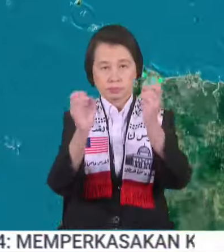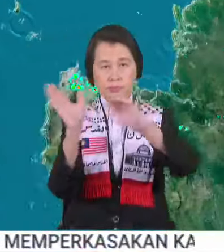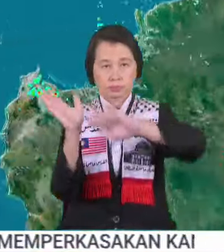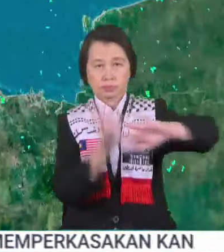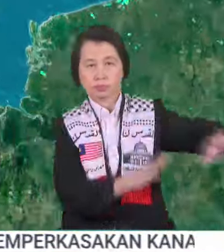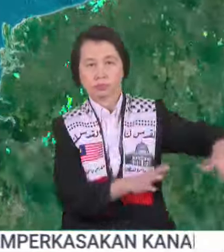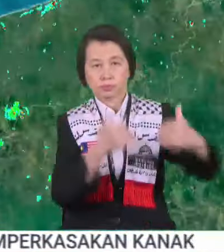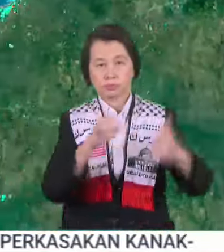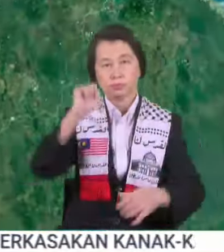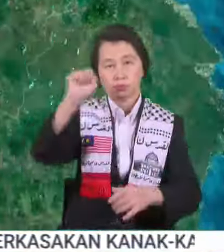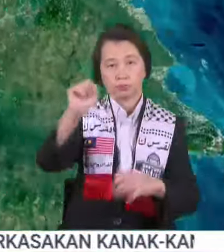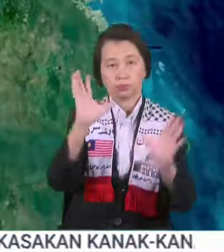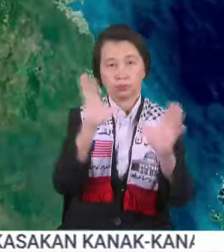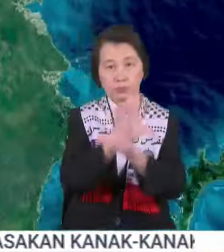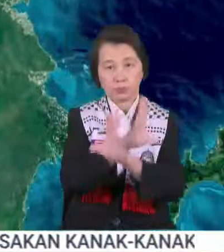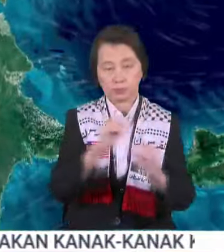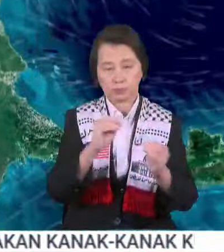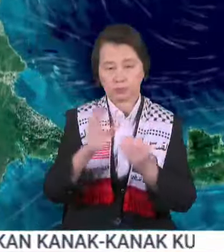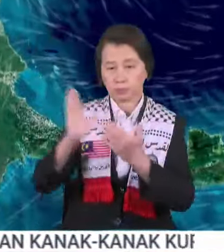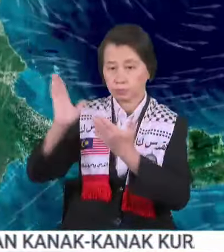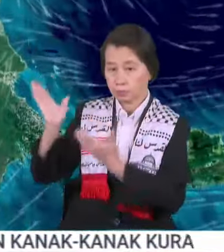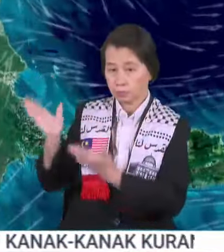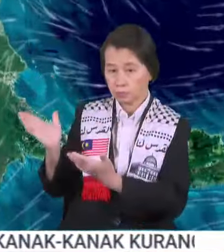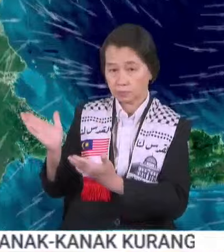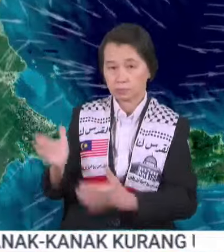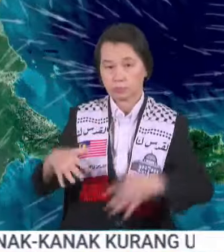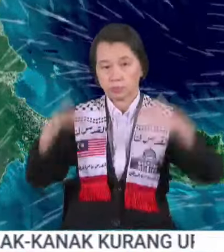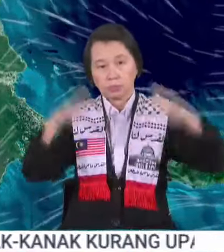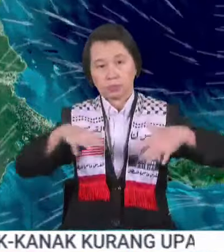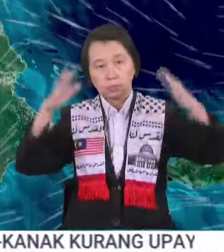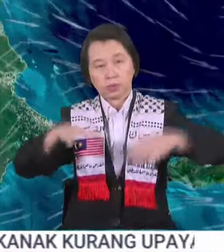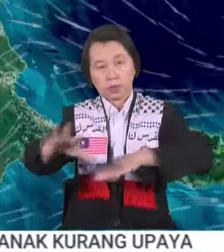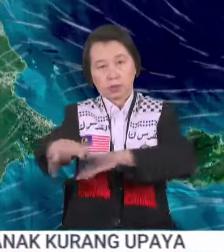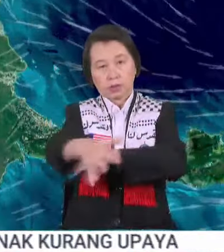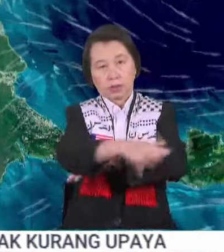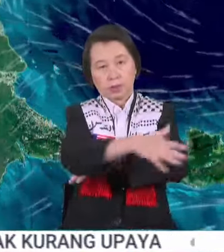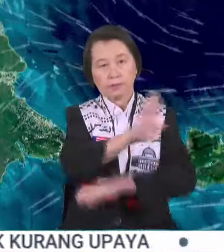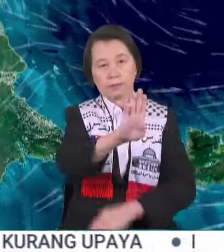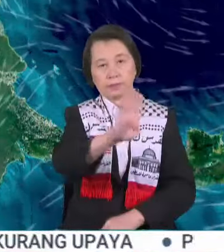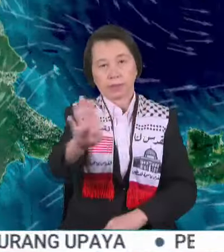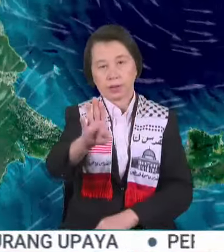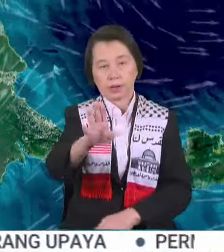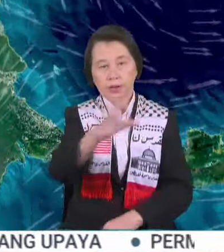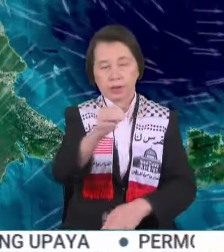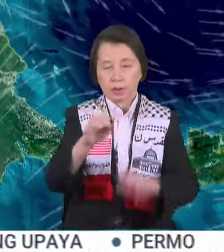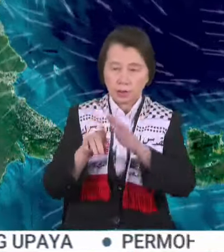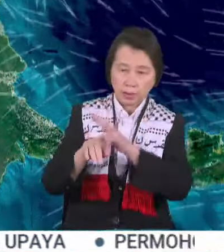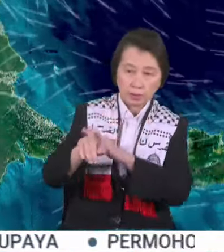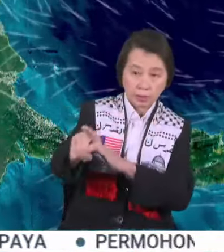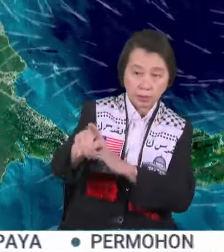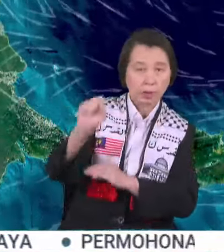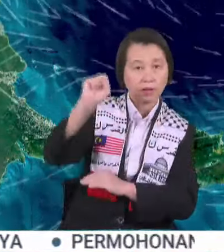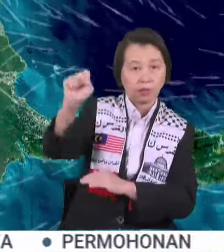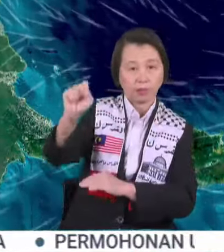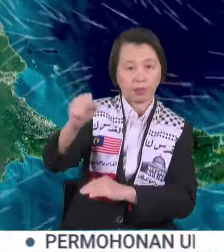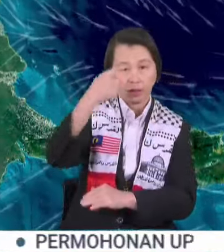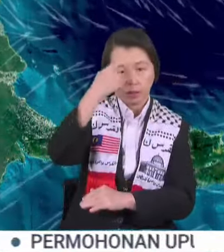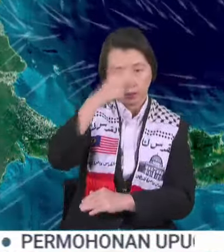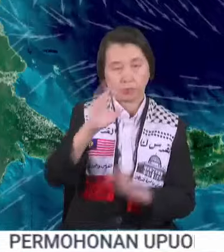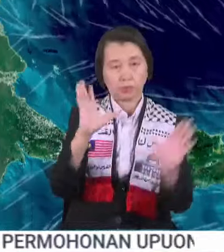dan juga Sarawak. Pada ketika ini keadaan hujan direkodkan di sekitar pantai barat dan juga pedalaman Sabah, manakala